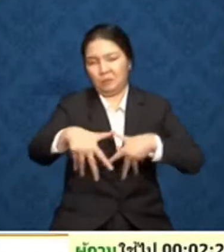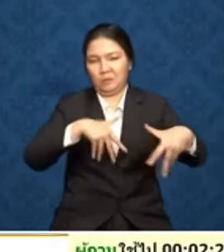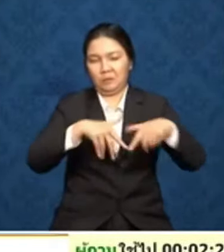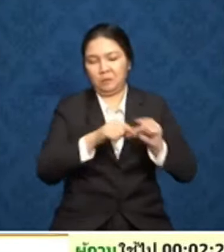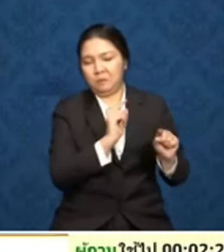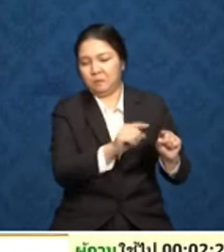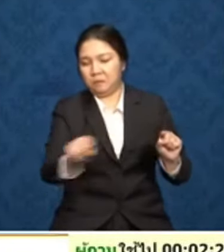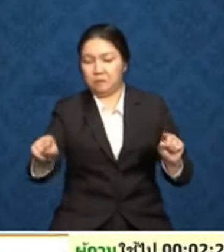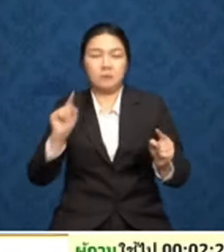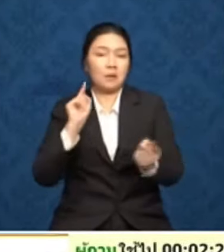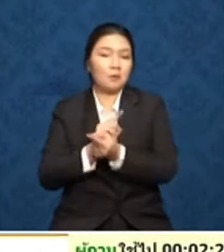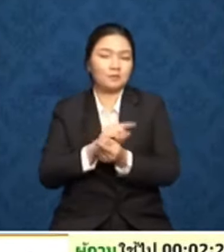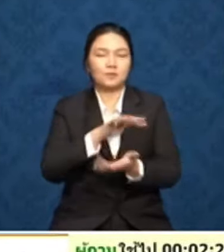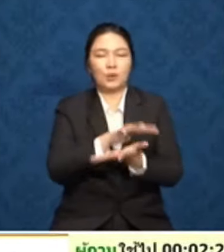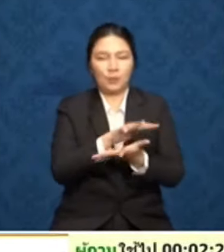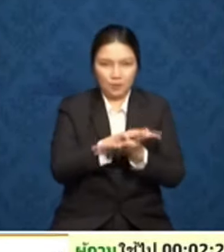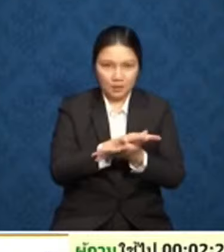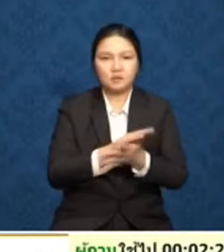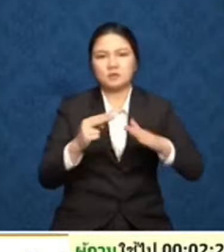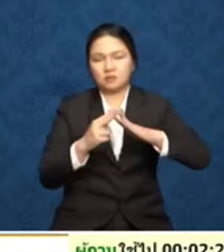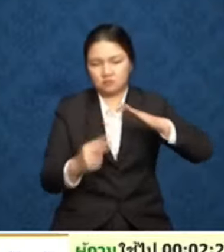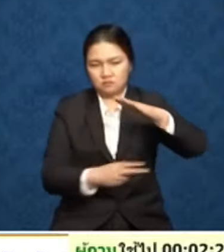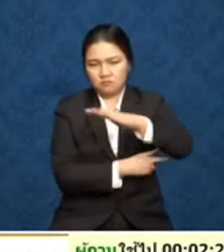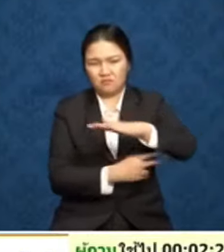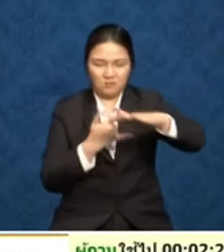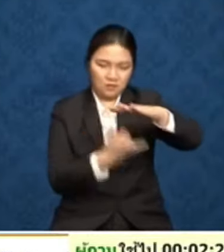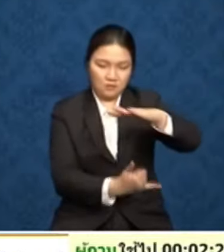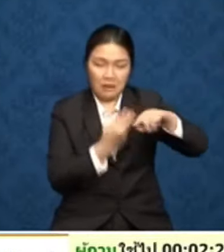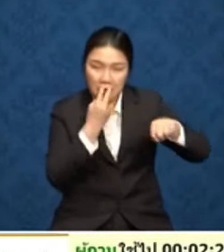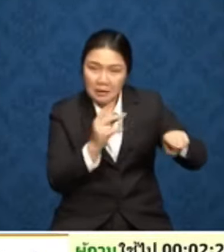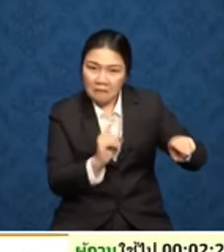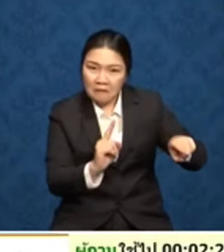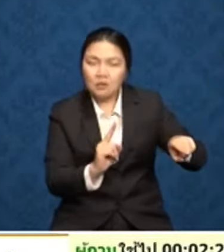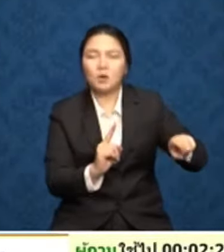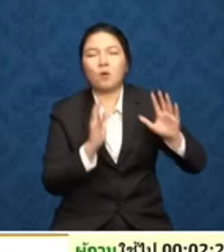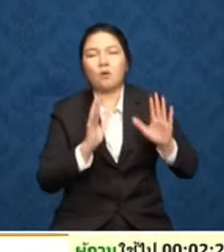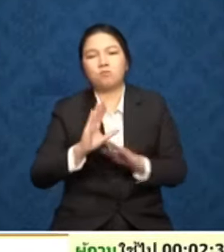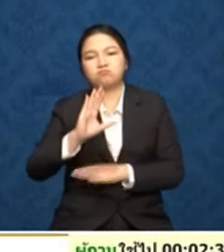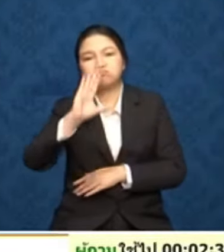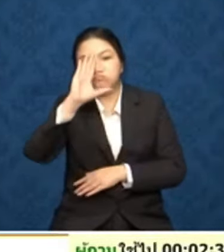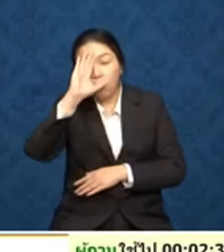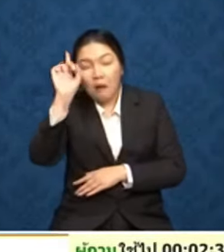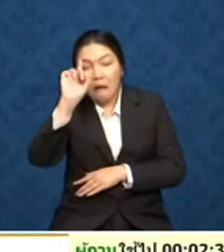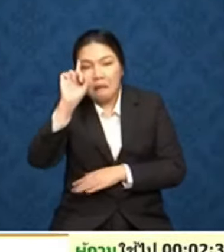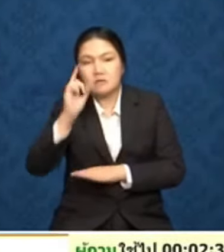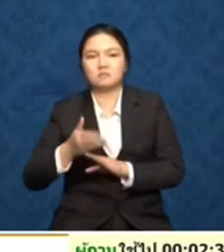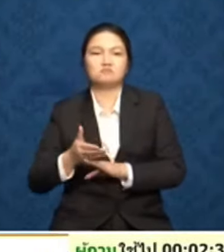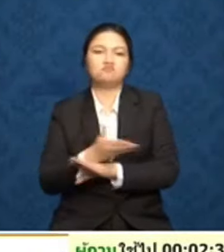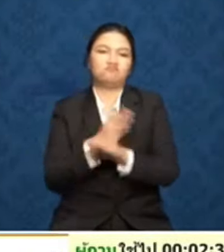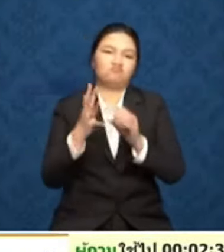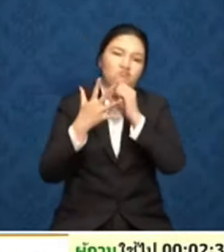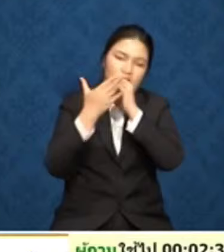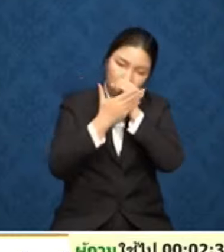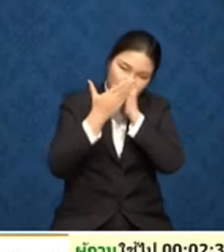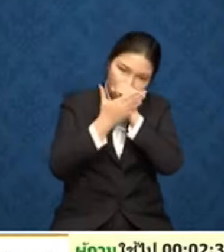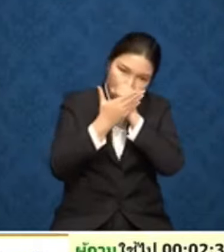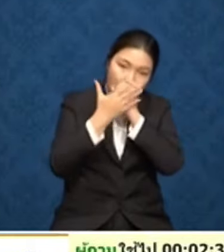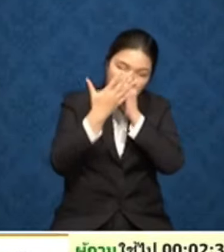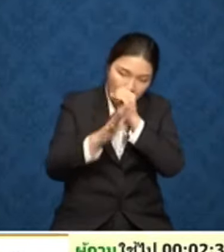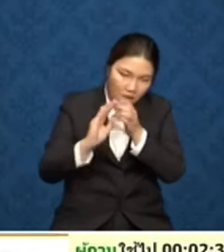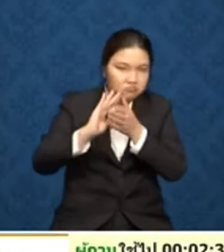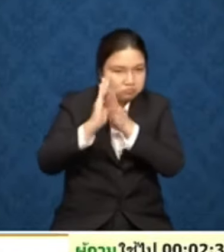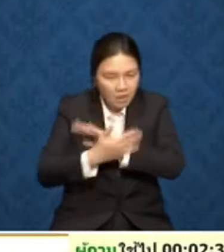แล้วก็พบกันทุกโรงเรียนทุกป้ายรถเมล์เลยคือผู้ป่วยจิตเวชซึ่งเกิดจากยาเสพติดค่ะอันนี้เนี่ยดิฉันก็ไปหาข้อมูล